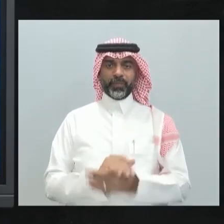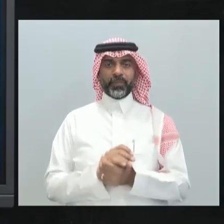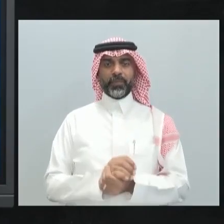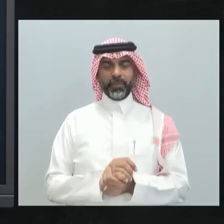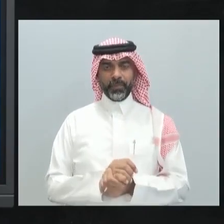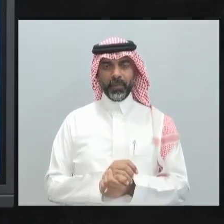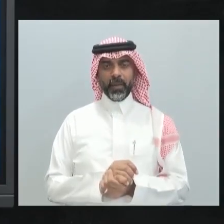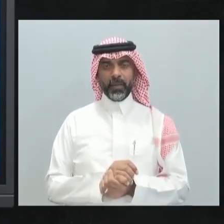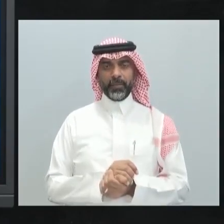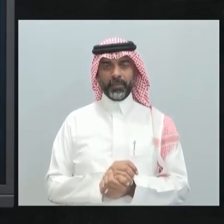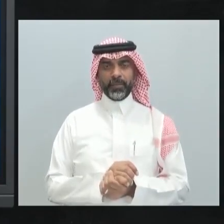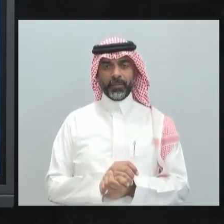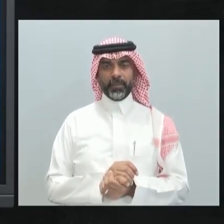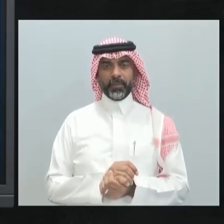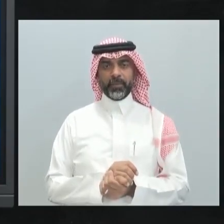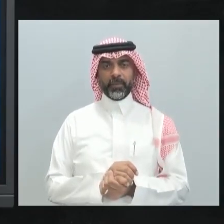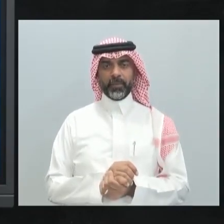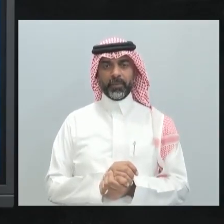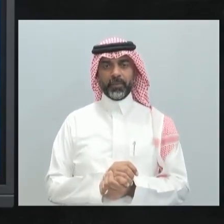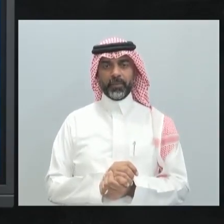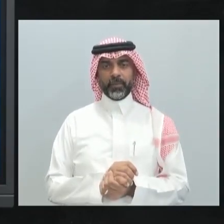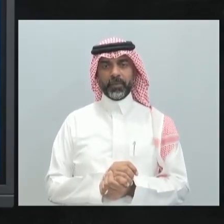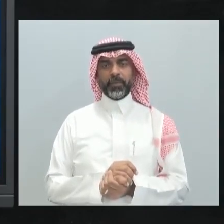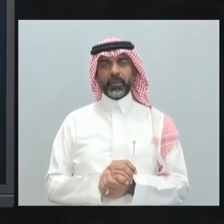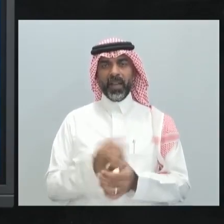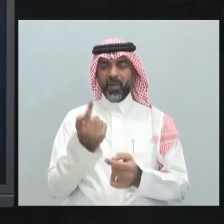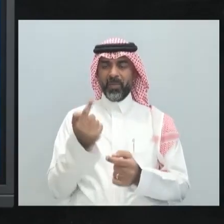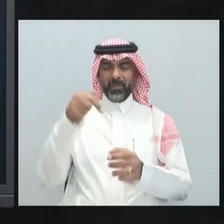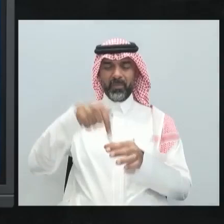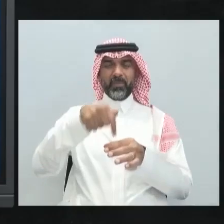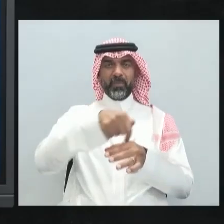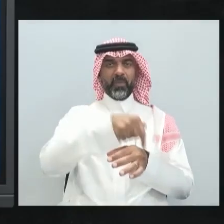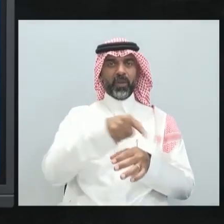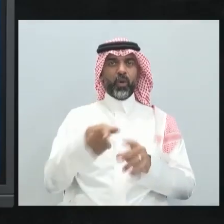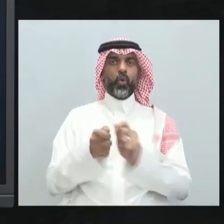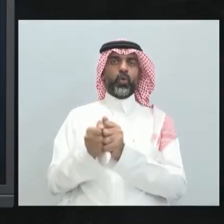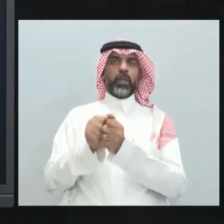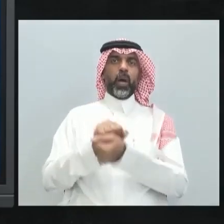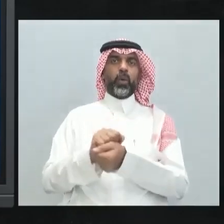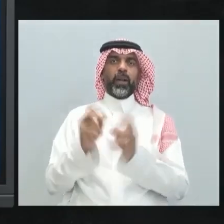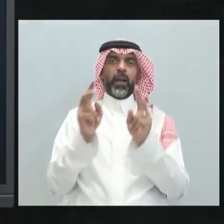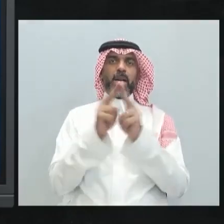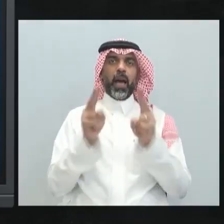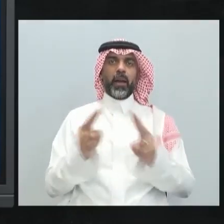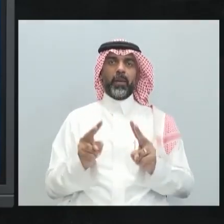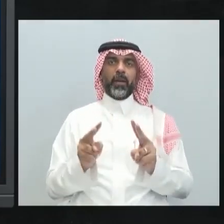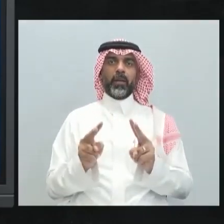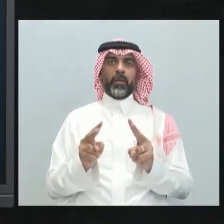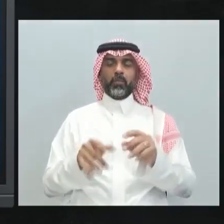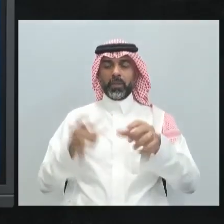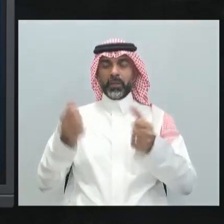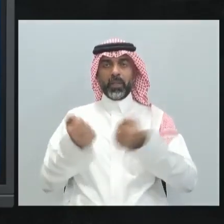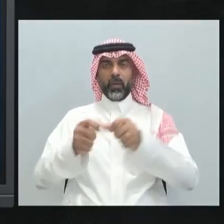المحرك او ما نسميه بالعاميه البواجي كجزء داخل هذه الماكينه يحولها الى طاقه كهربائيه ثم عندما يبدا هذا